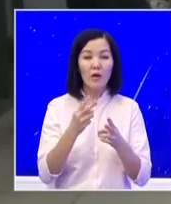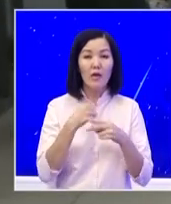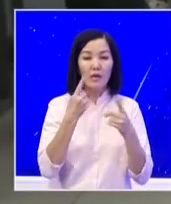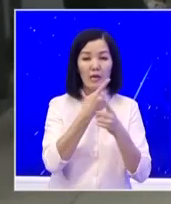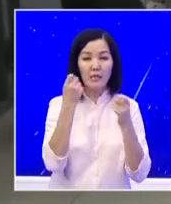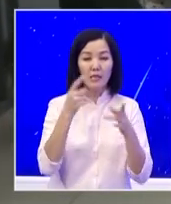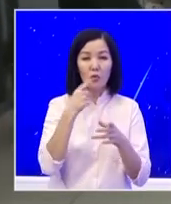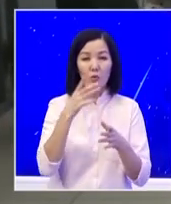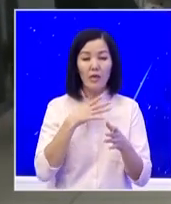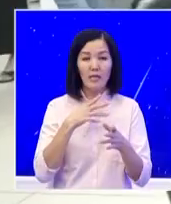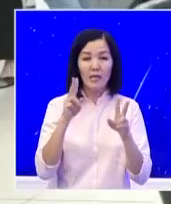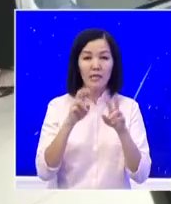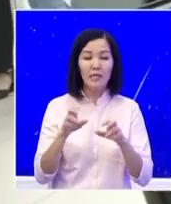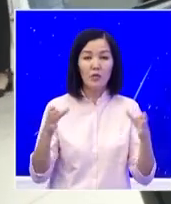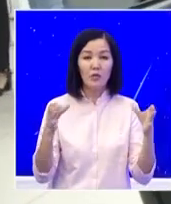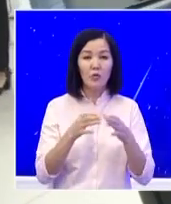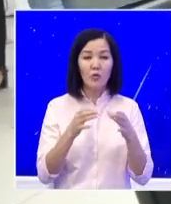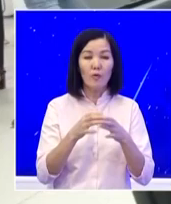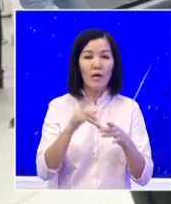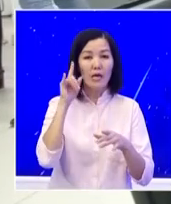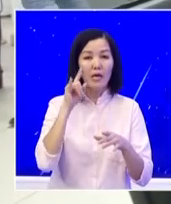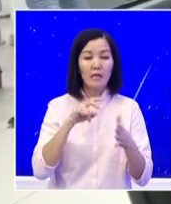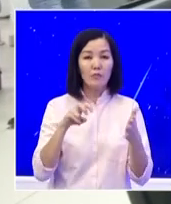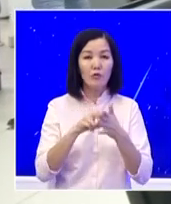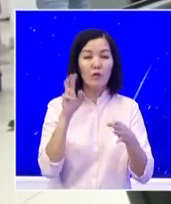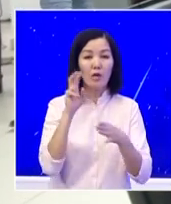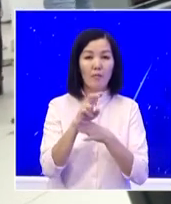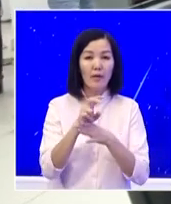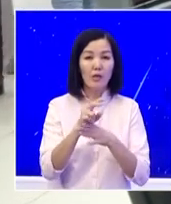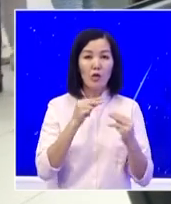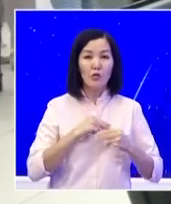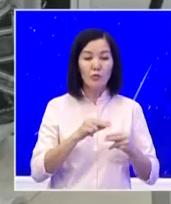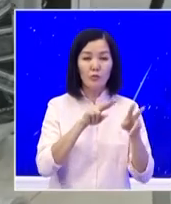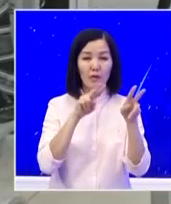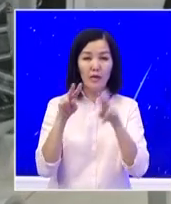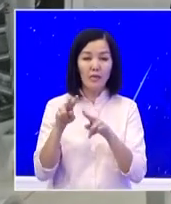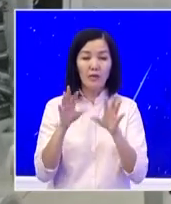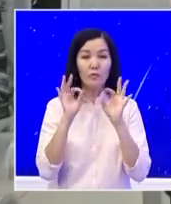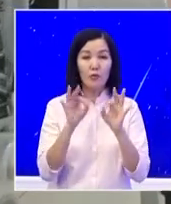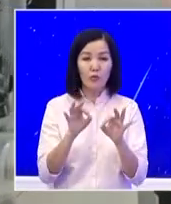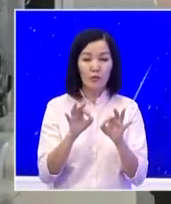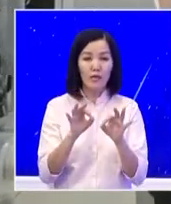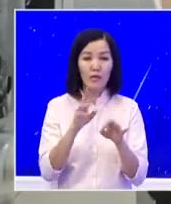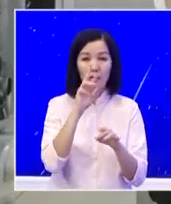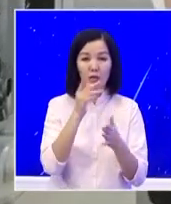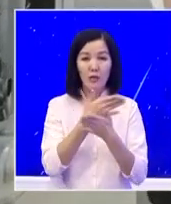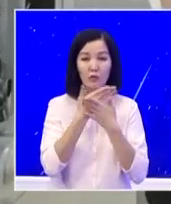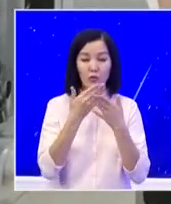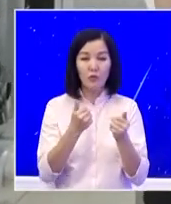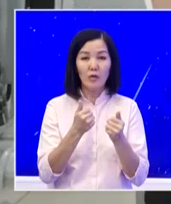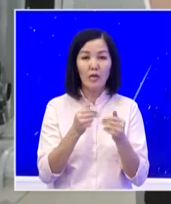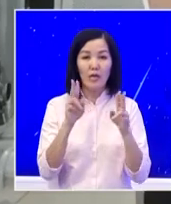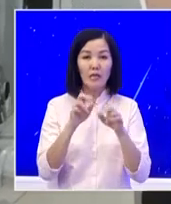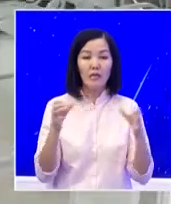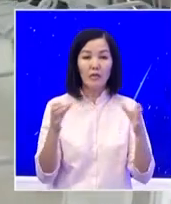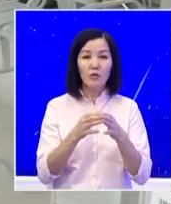ескерту айтты. Тексеру тобы жергілікті Қазпоштаға да барды. Ондағы жұмыс барысын қадағалап, оң бағасын берді. Іле ауданының тексеру тобы күн